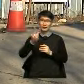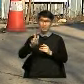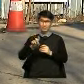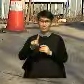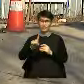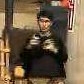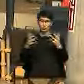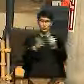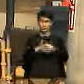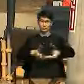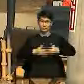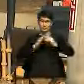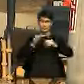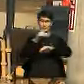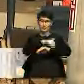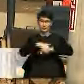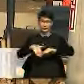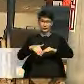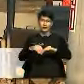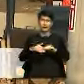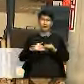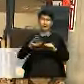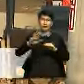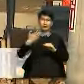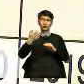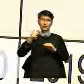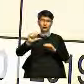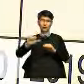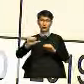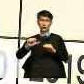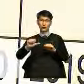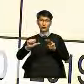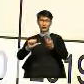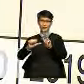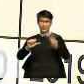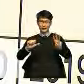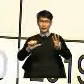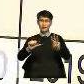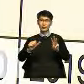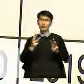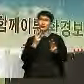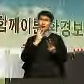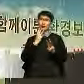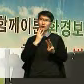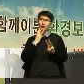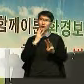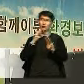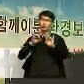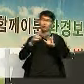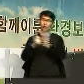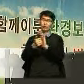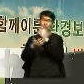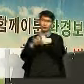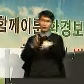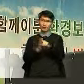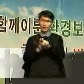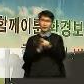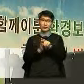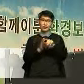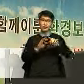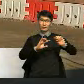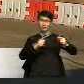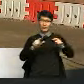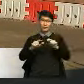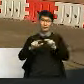완공 예정인 여주 lng 발전소는 995 메가와트 규모로 수도권 전력 수급을 위해 3 교리와 상 구리